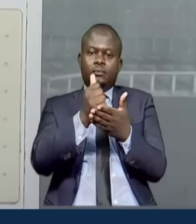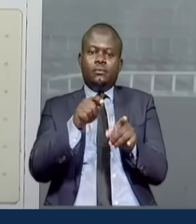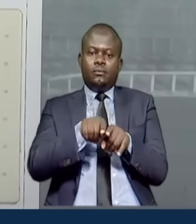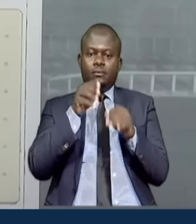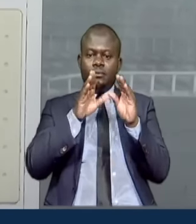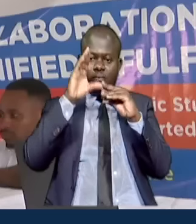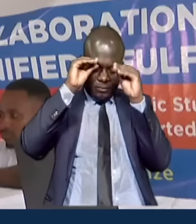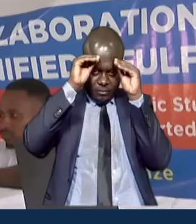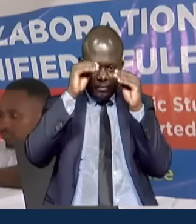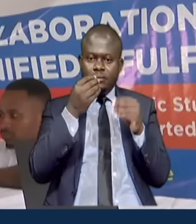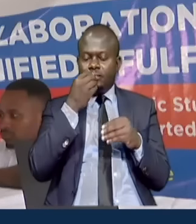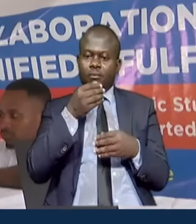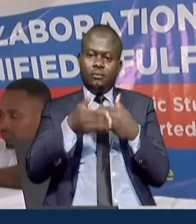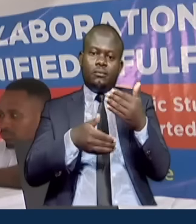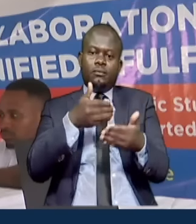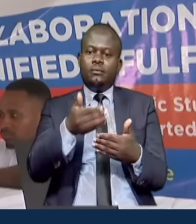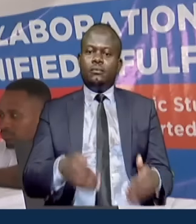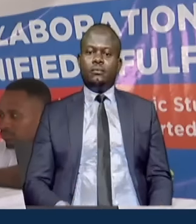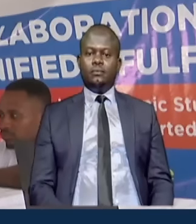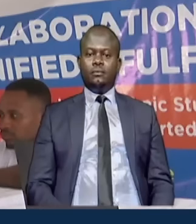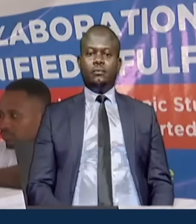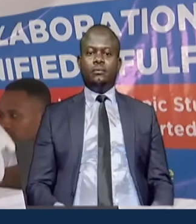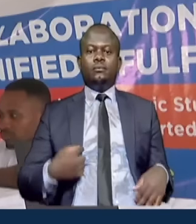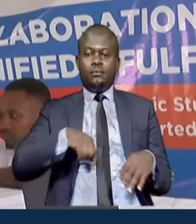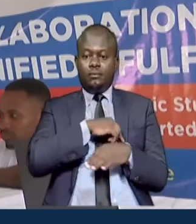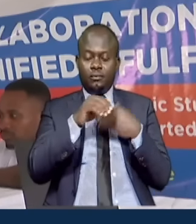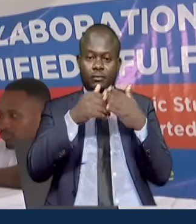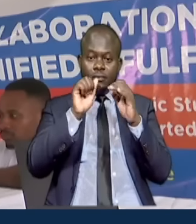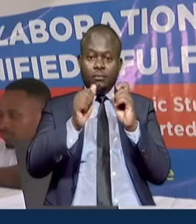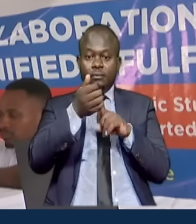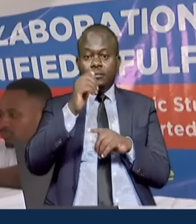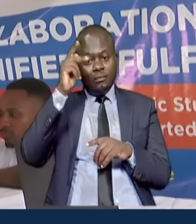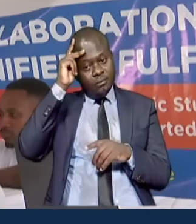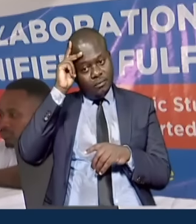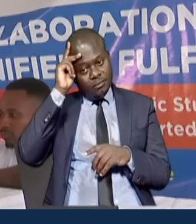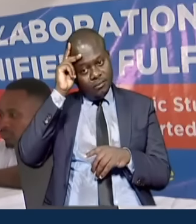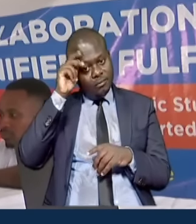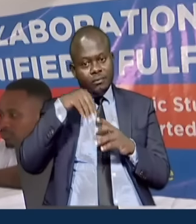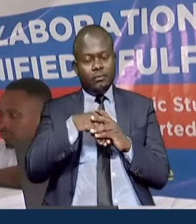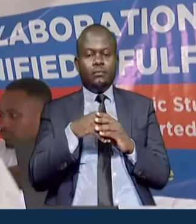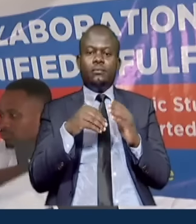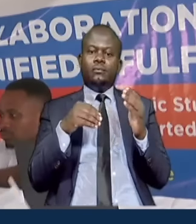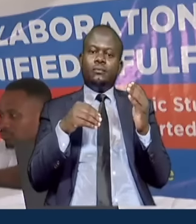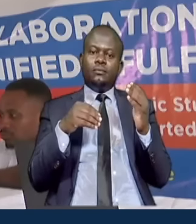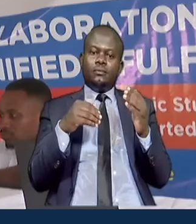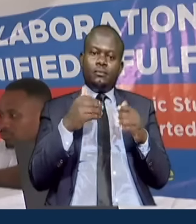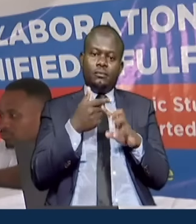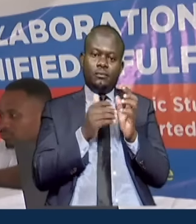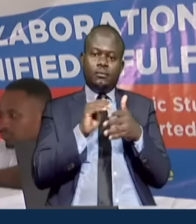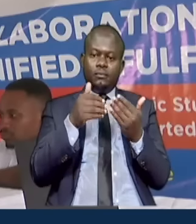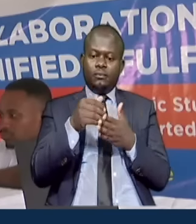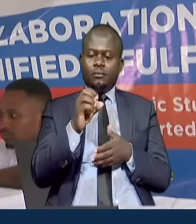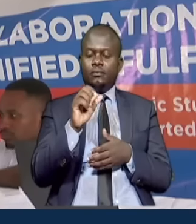wiga food processing. Twabashije kugaininga ubumenyi muri engineering, electronics, manufacturing ndetse na